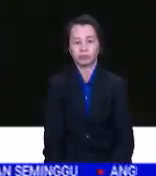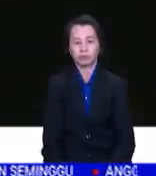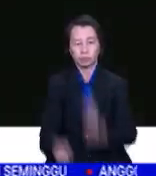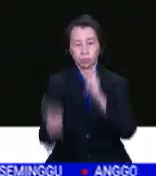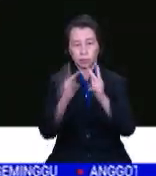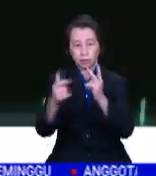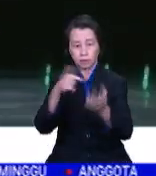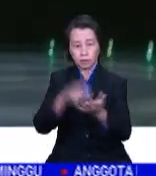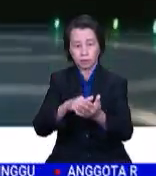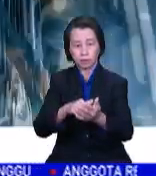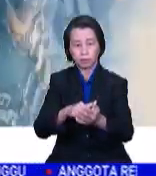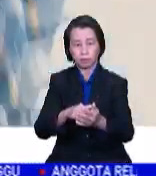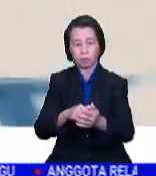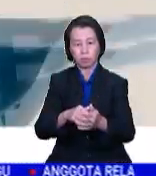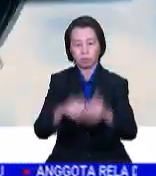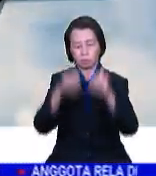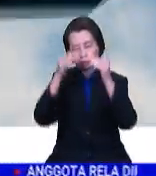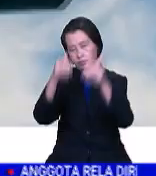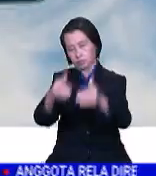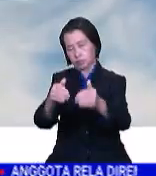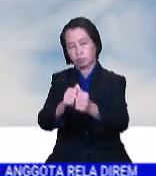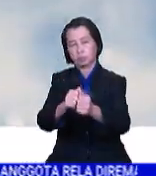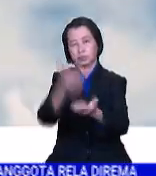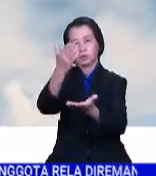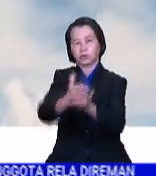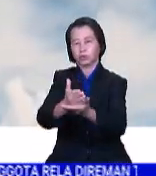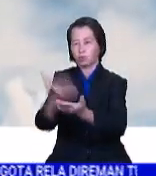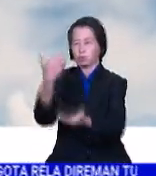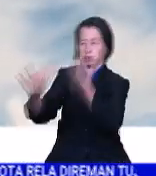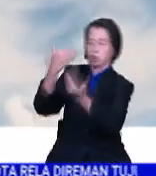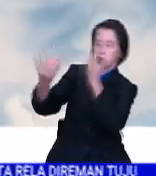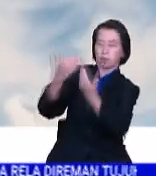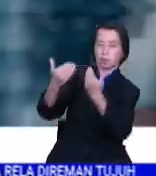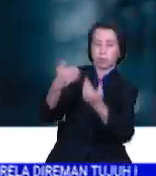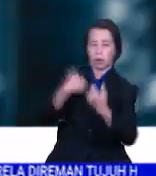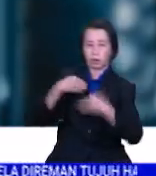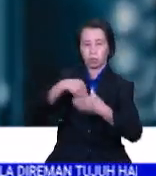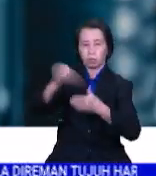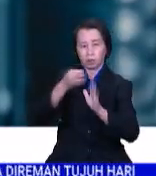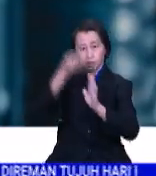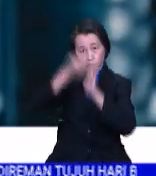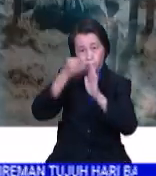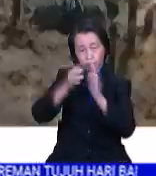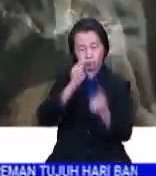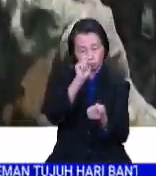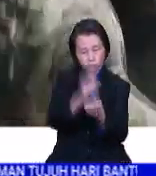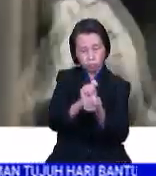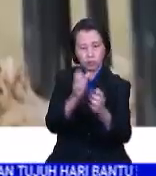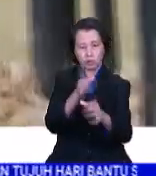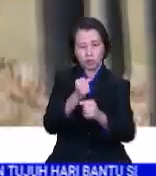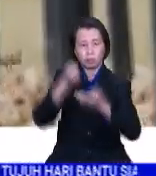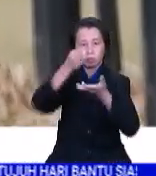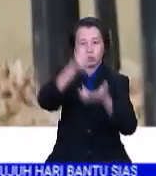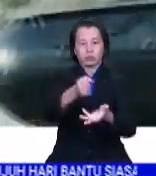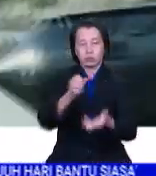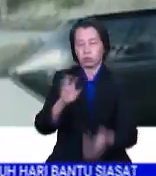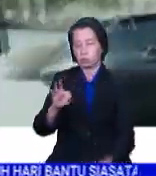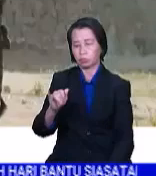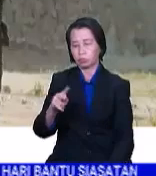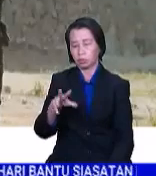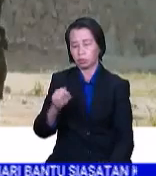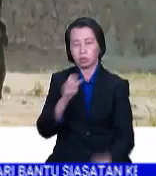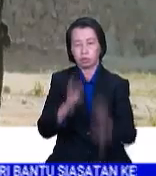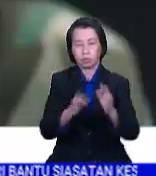Tambah beliau, dengan skop tema baharu tersebut, ia dapat menghentikan tohmahan terdapat pengeluaran filem tertentu mendapat dana FINAS